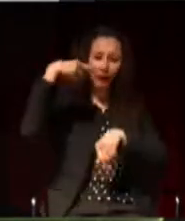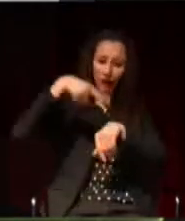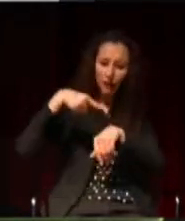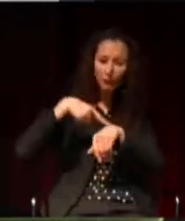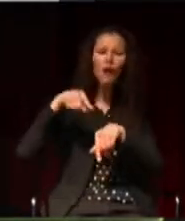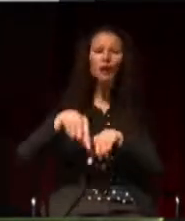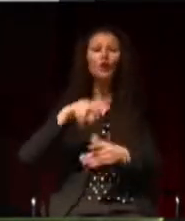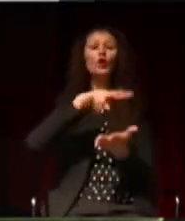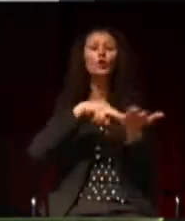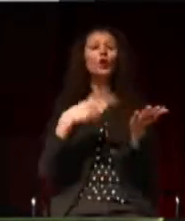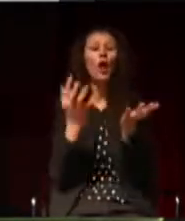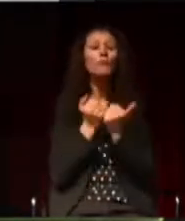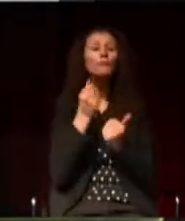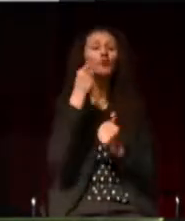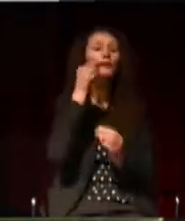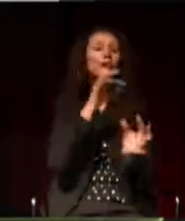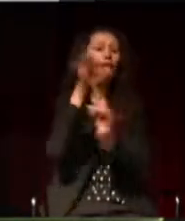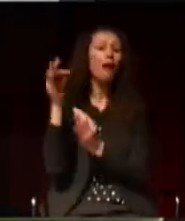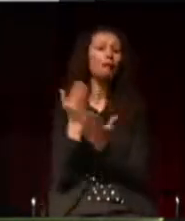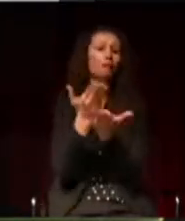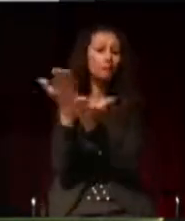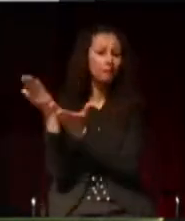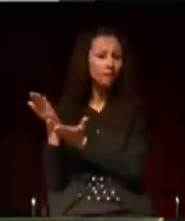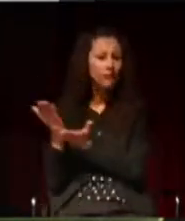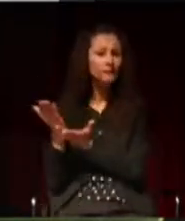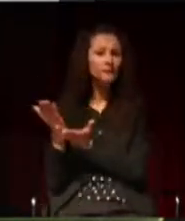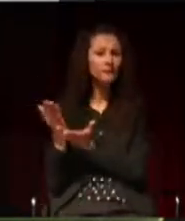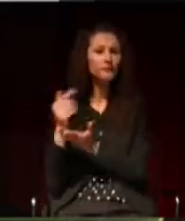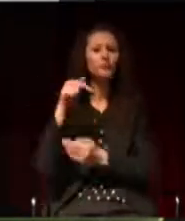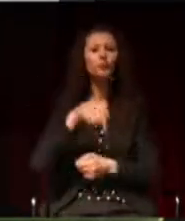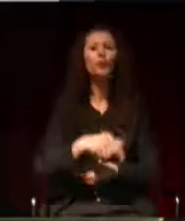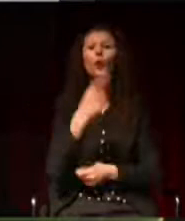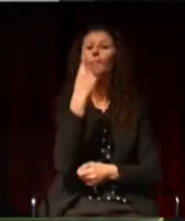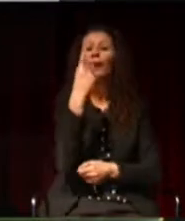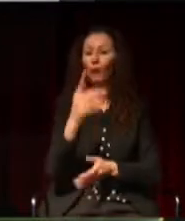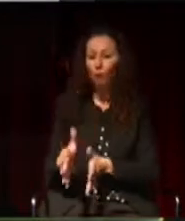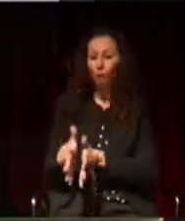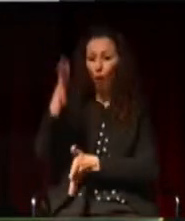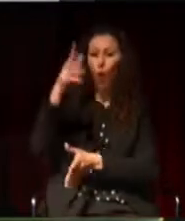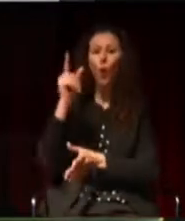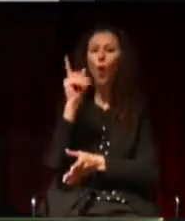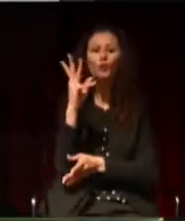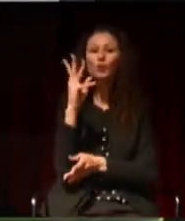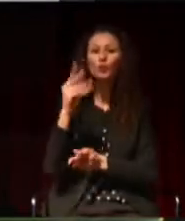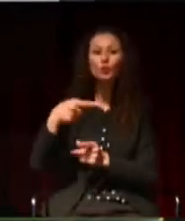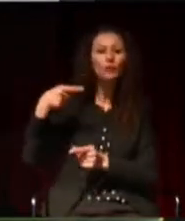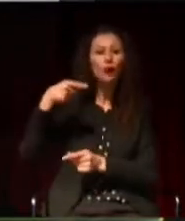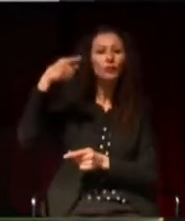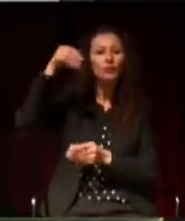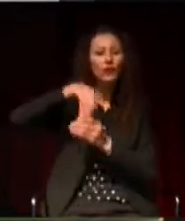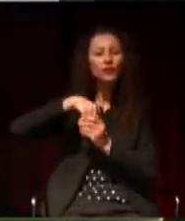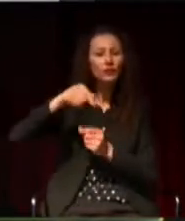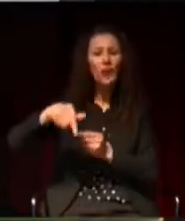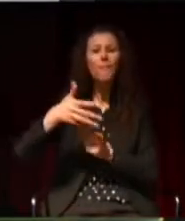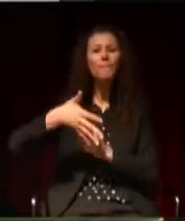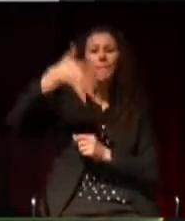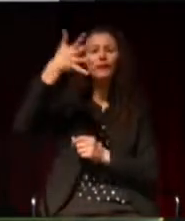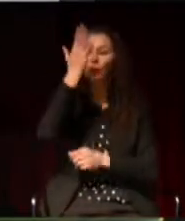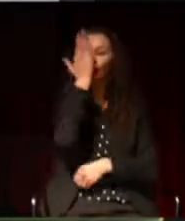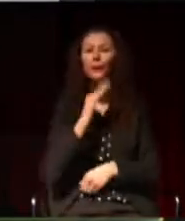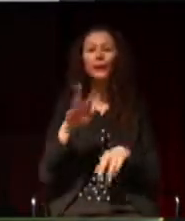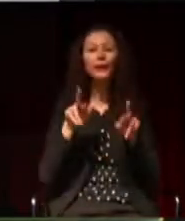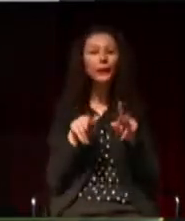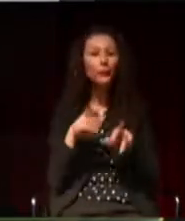inanarak ruhsat almış insanlarımız. Yani bunun bir bloğunun 13 katının yaklaşık 5 katı yok